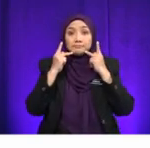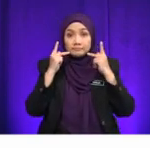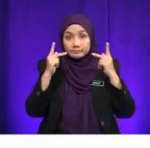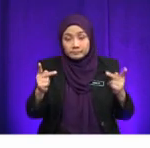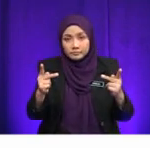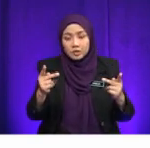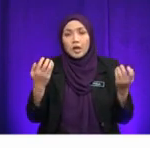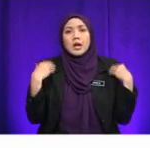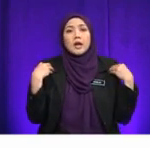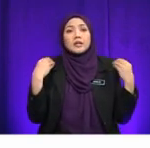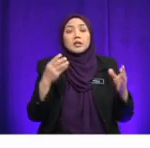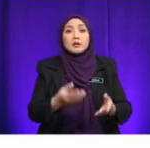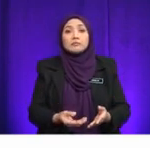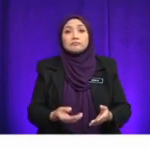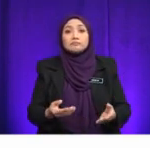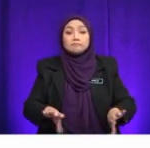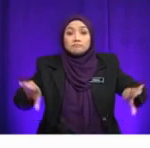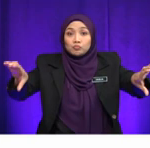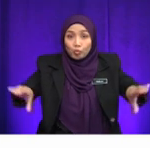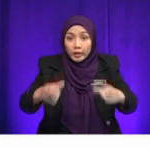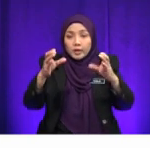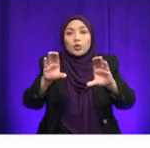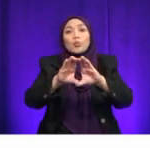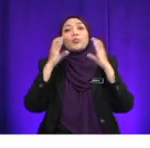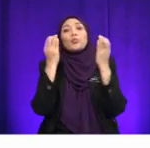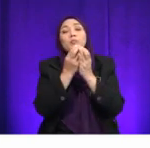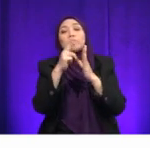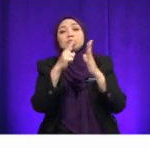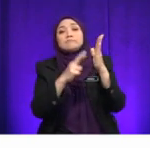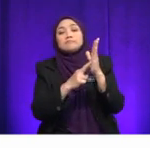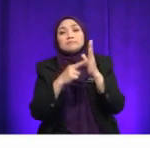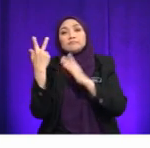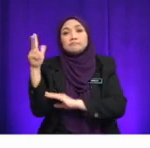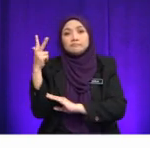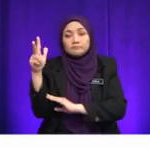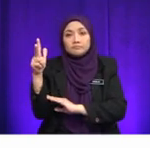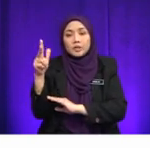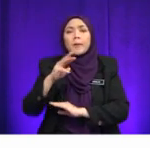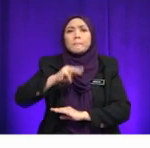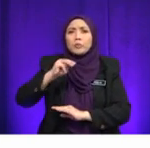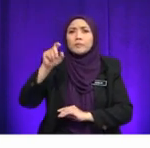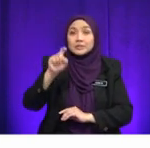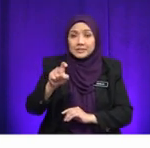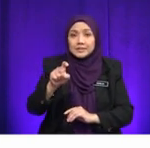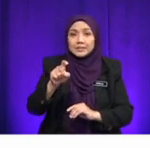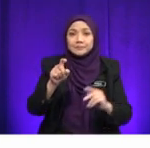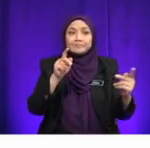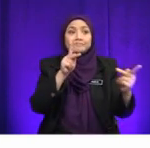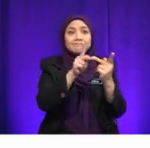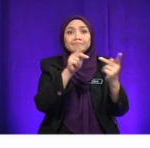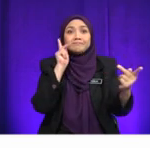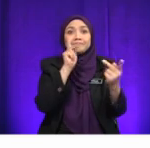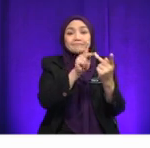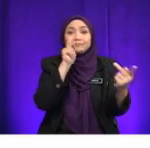rukun 13 jadi di bawah merupakan pernyataan jadi murid-murid diminta untuk sesuai padankan jawaban yang